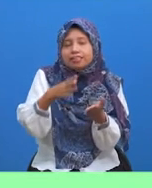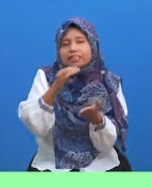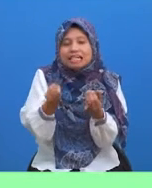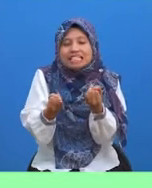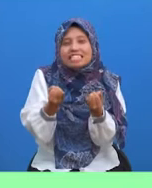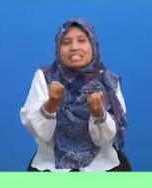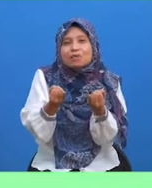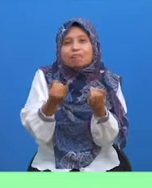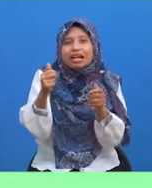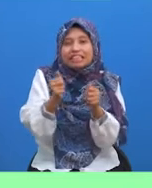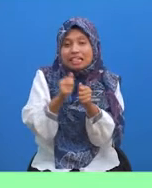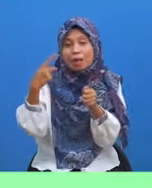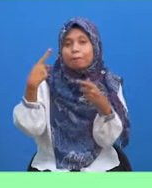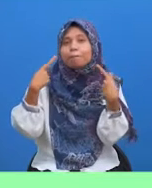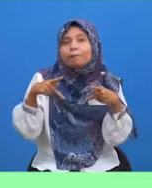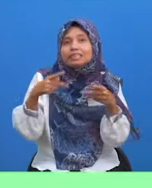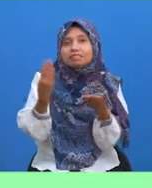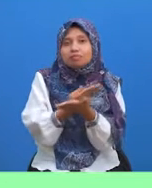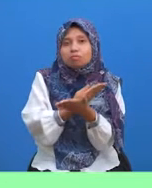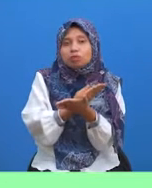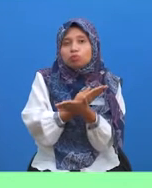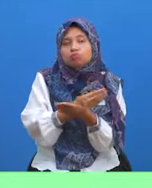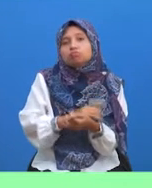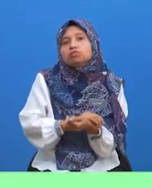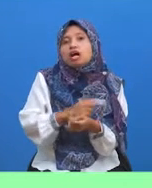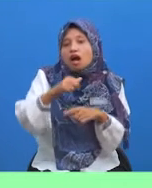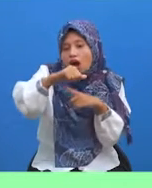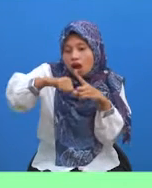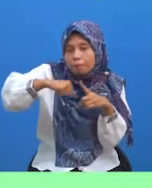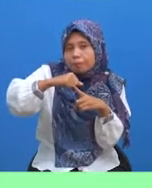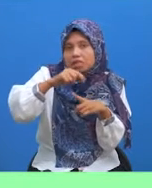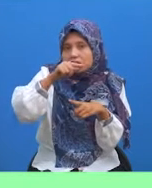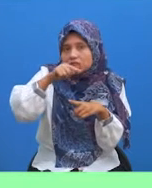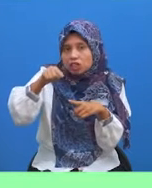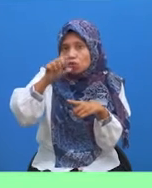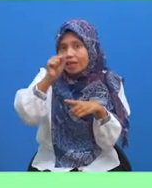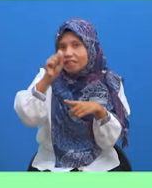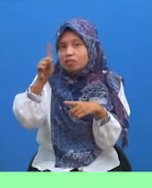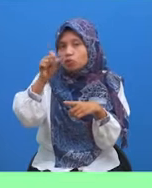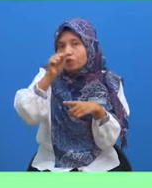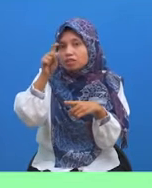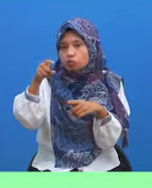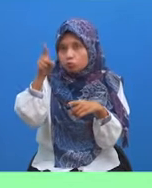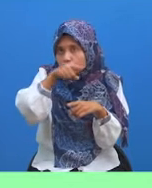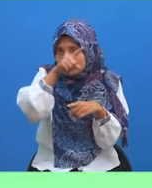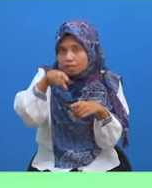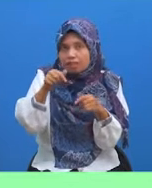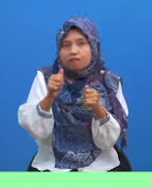pada titik I1 apabila kalau S1 S1 bersilang dengan kedok Didi